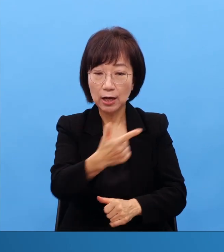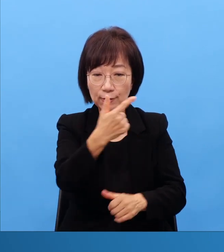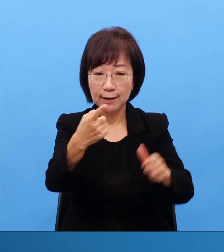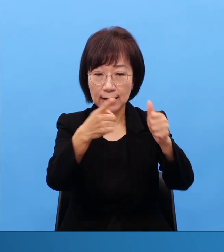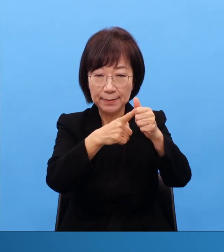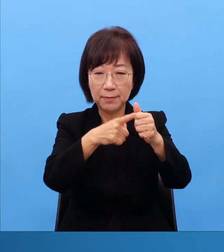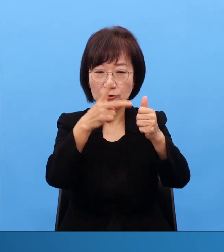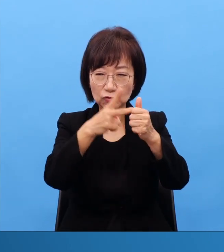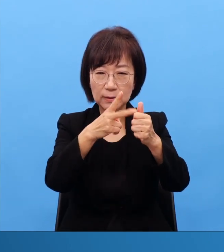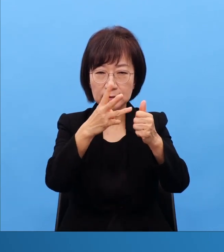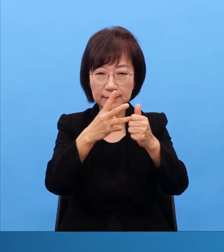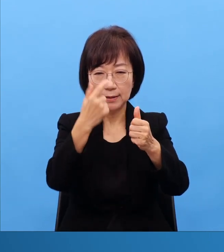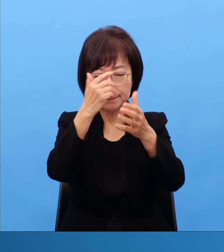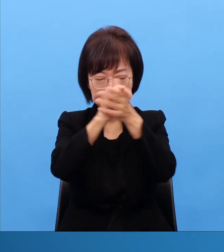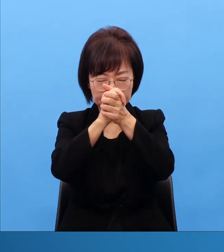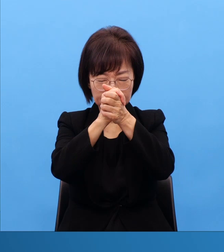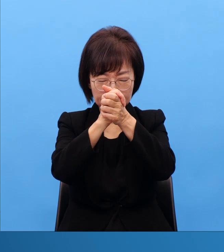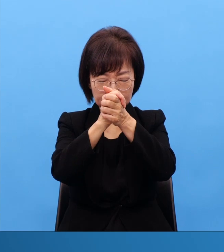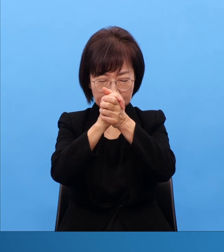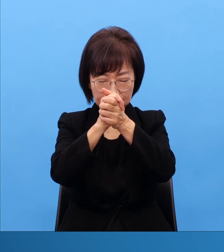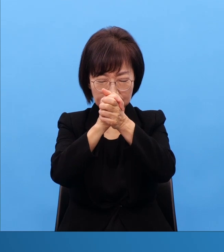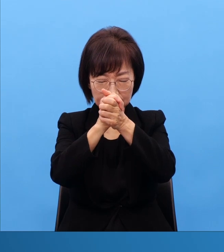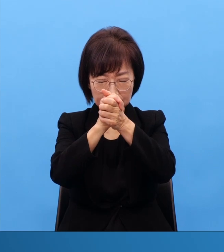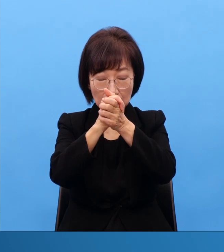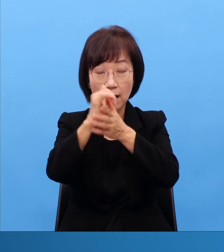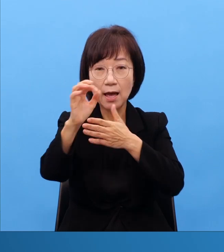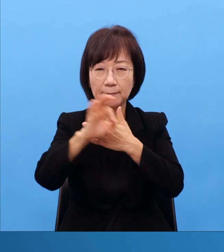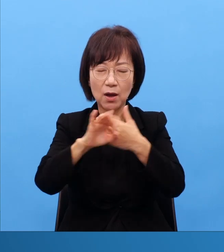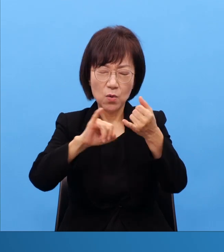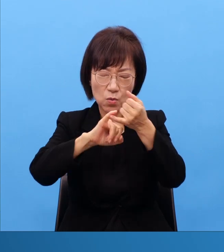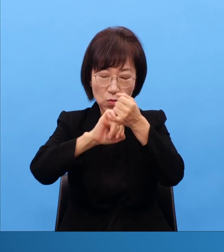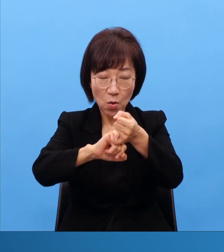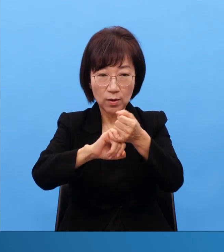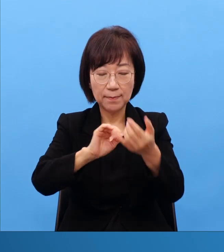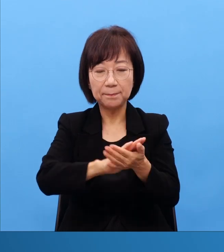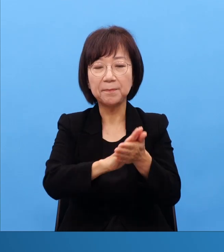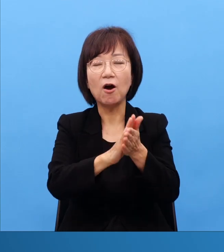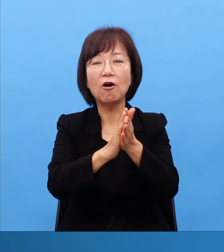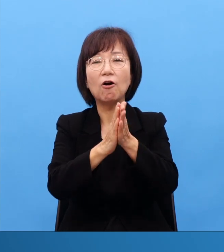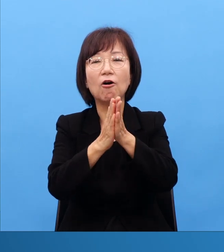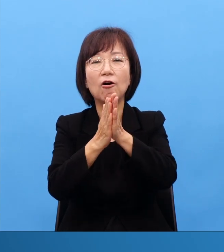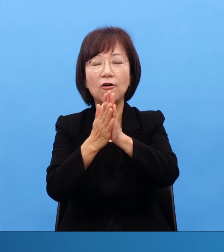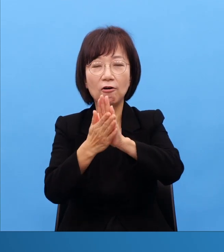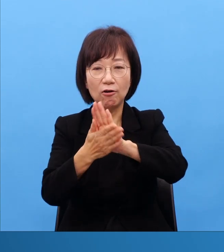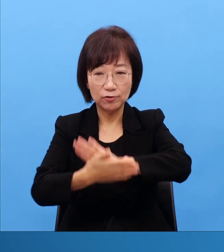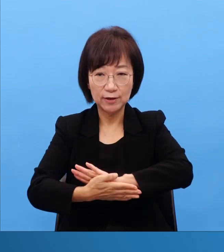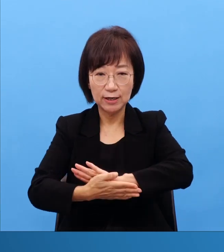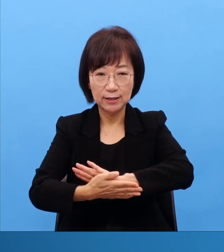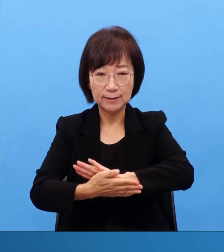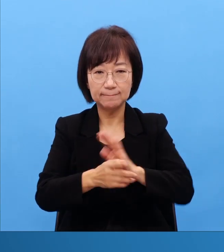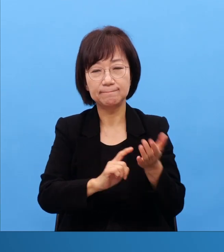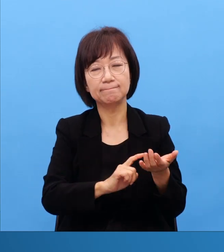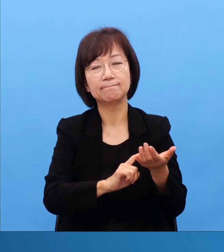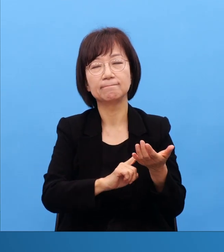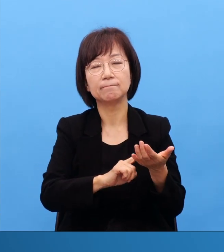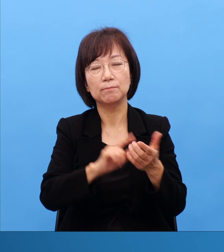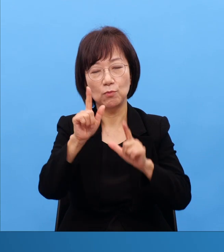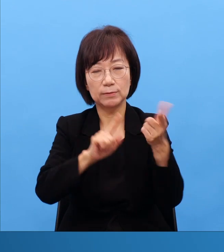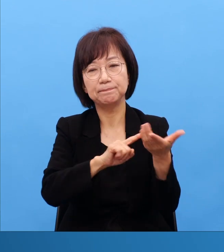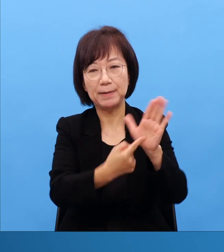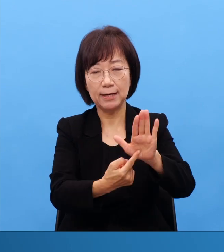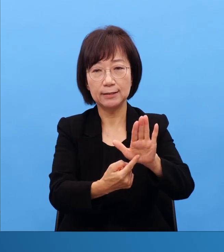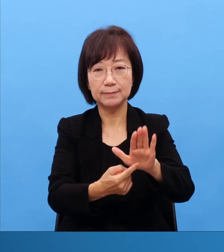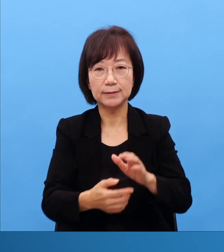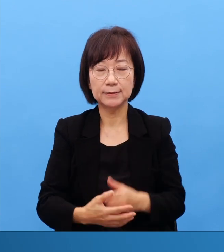시작한다면 반드시 변화가 일어나요. If you begin to enjoy this accurate covenant once, twice, three times a day, absolutely the works